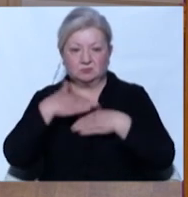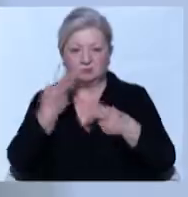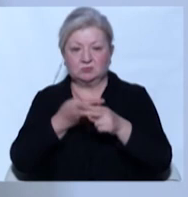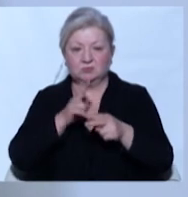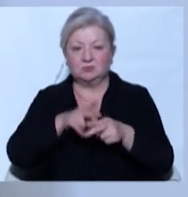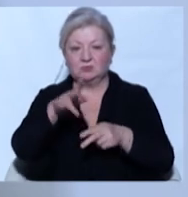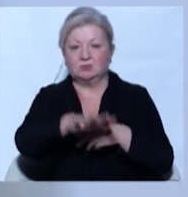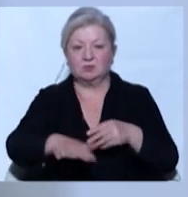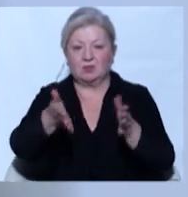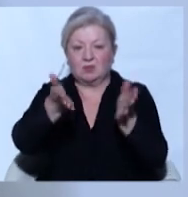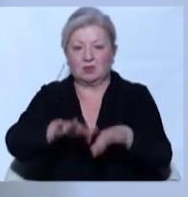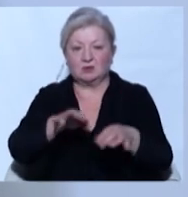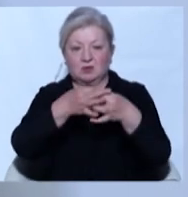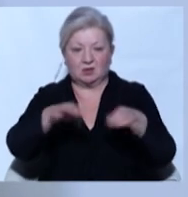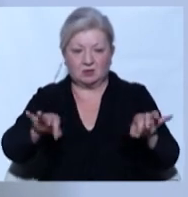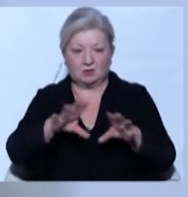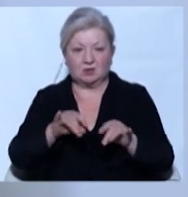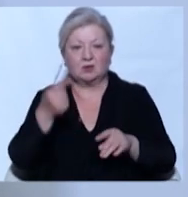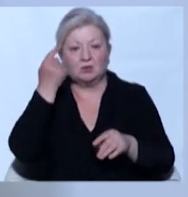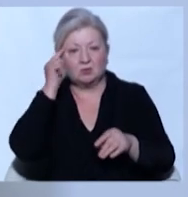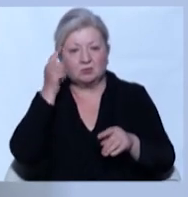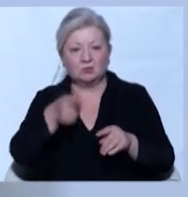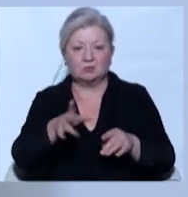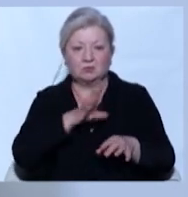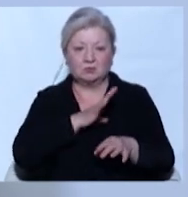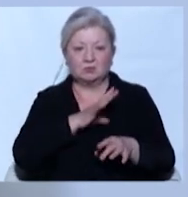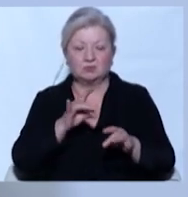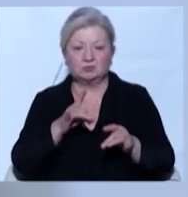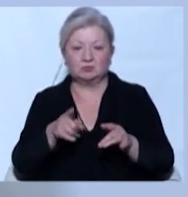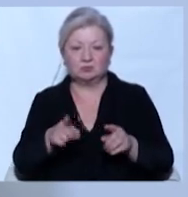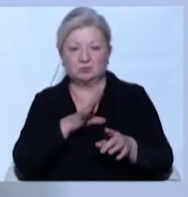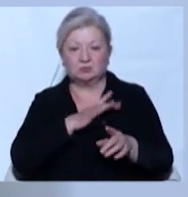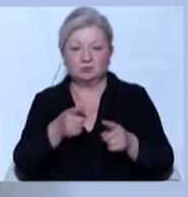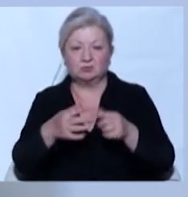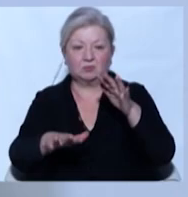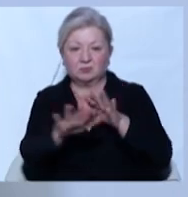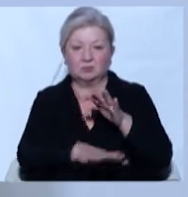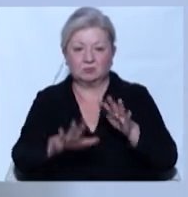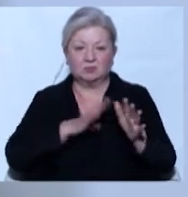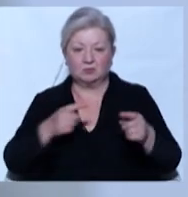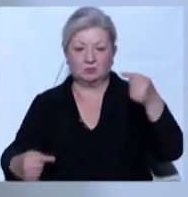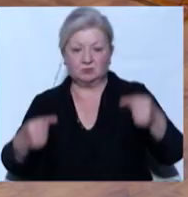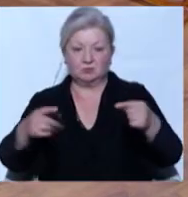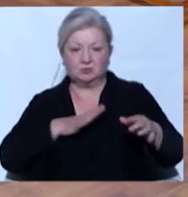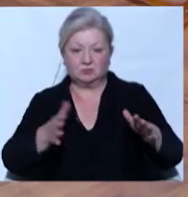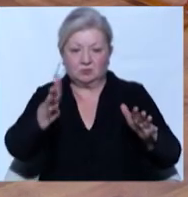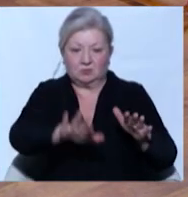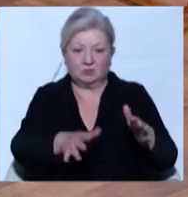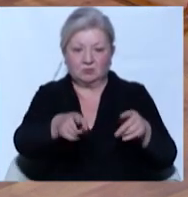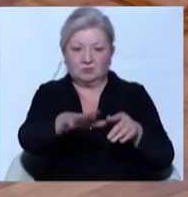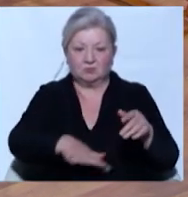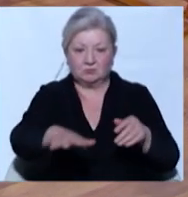აი ახლა ისევ მინდა კითხვა დავსვა, როგორ ფიქრობთ, არი მოქმედა სწორედ იმან რომ ის აღმოჩნდა ამ ქვეყნებს შორის, ის აღმოჩნდა